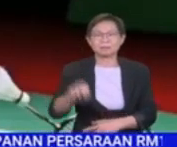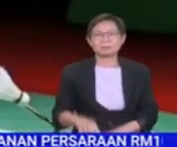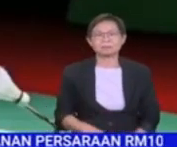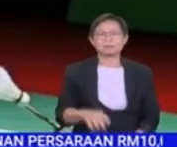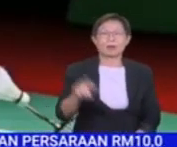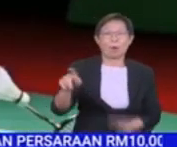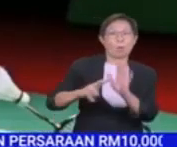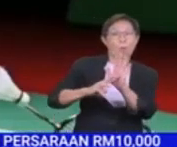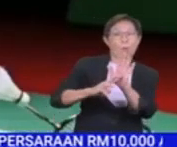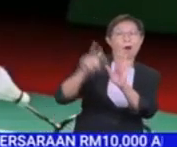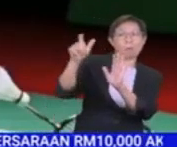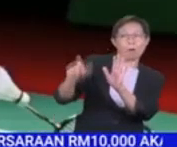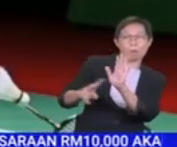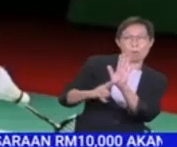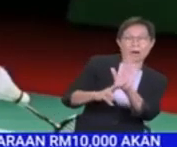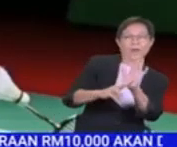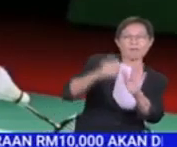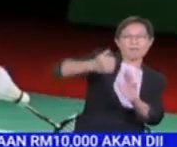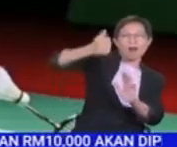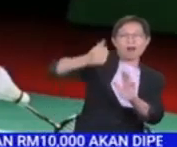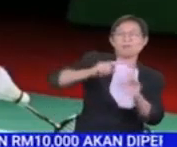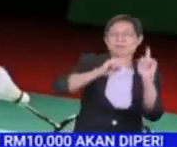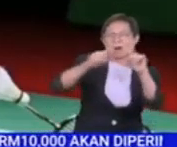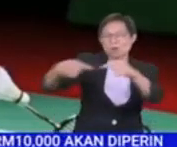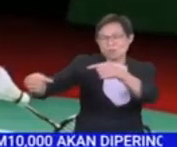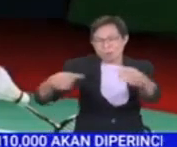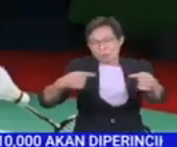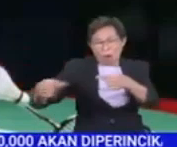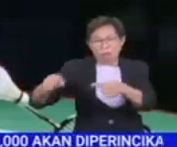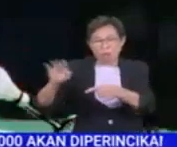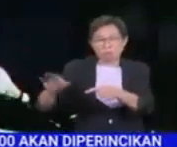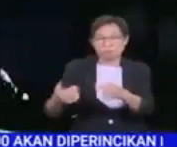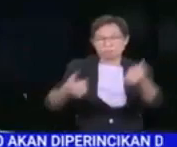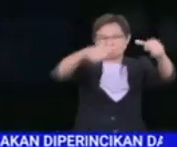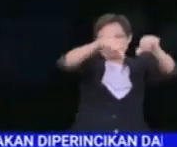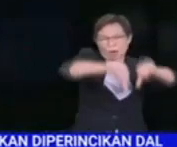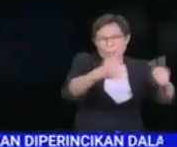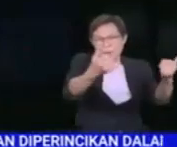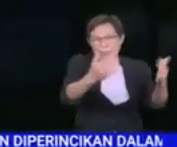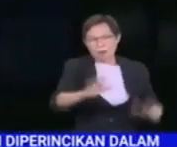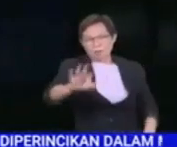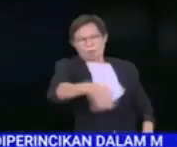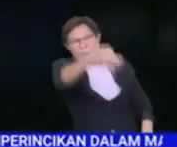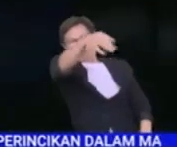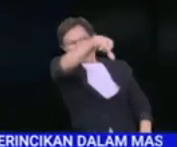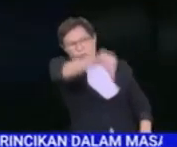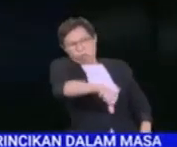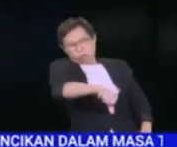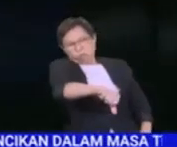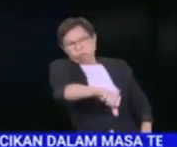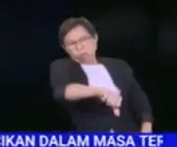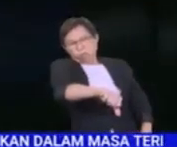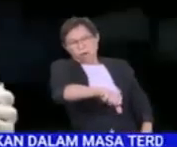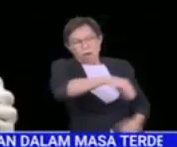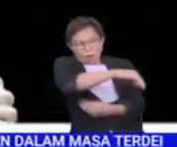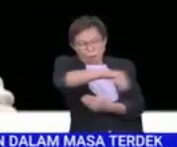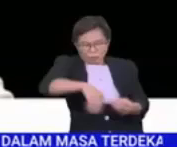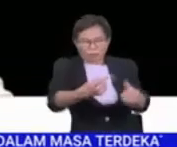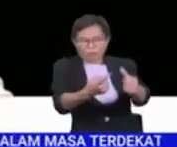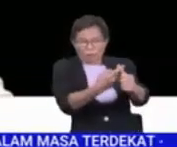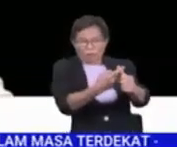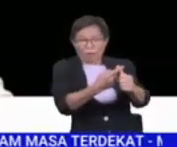Darren menjadi wakil pertama negara yang turun ke gelanggang menyaksikan dia menumpaskan pemain Perancis Thomas Junior Popov di pusingan